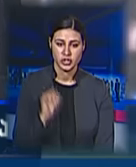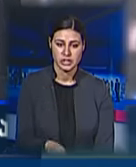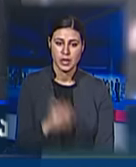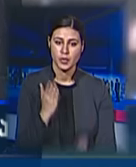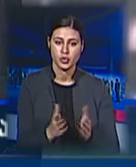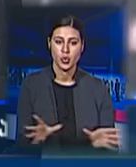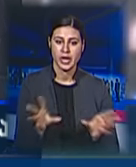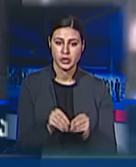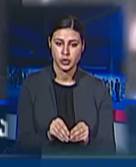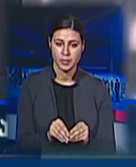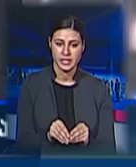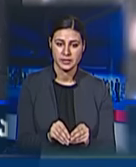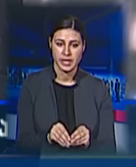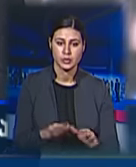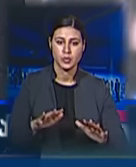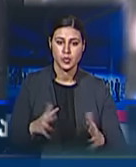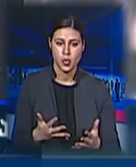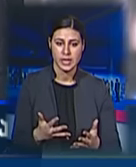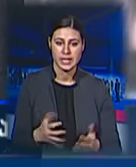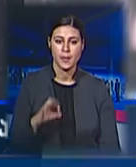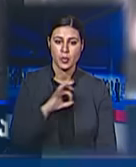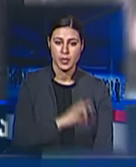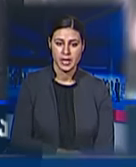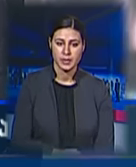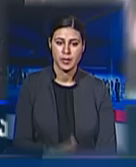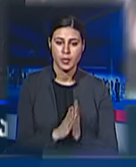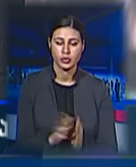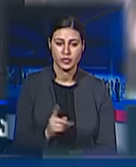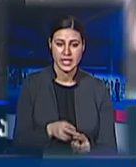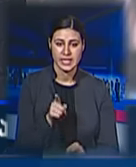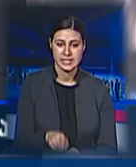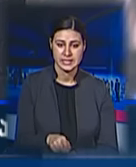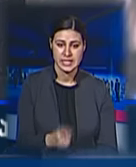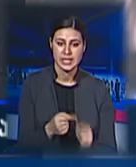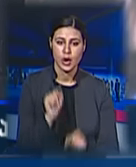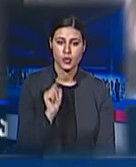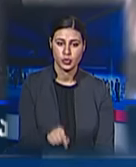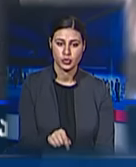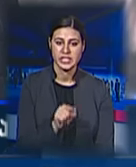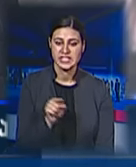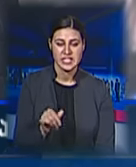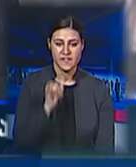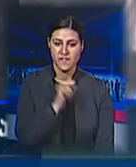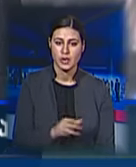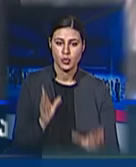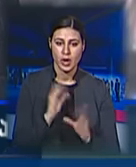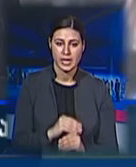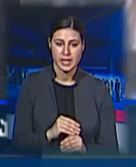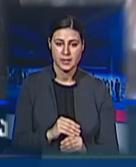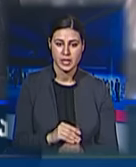თუ ერთობლივად მოახდინა მომხმარებელმა მოთხოვნა, რომ აი ეს დეპოზიტები დაუბრუნონ, ისინი ვერ